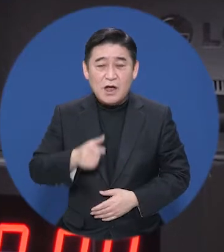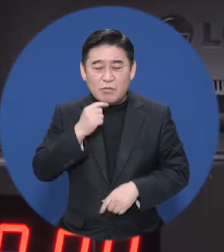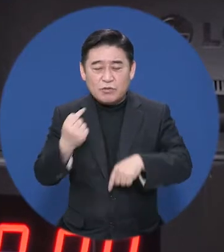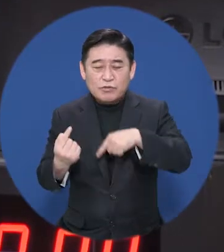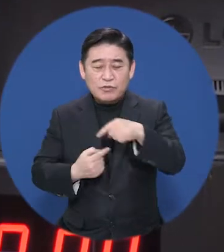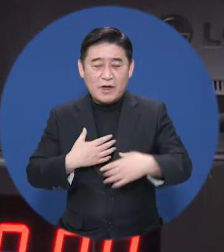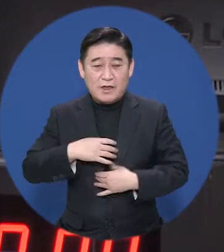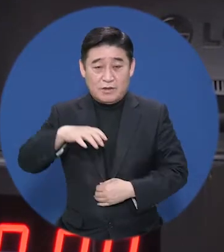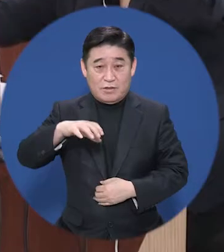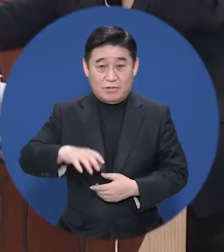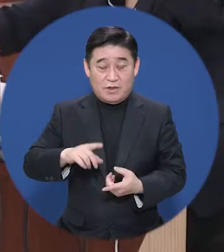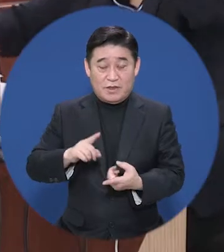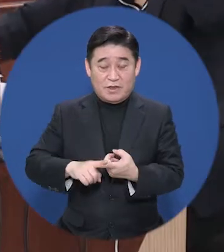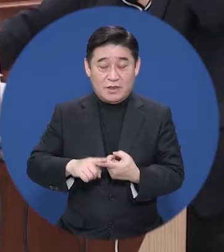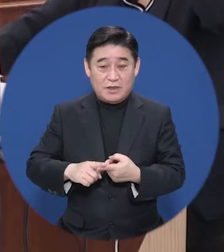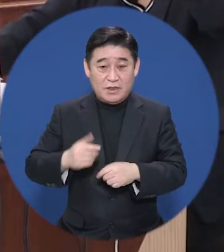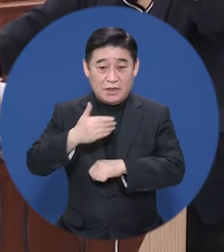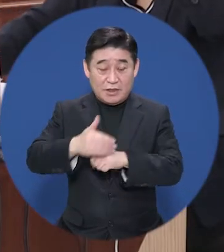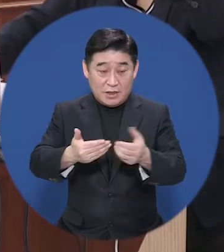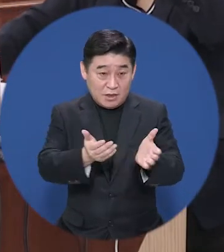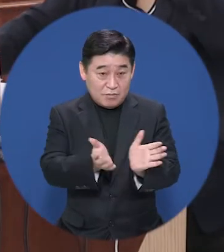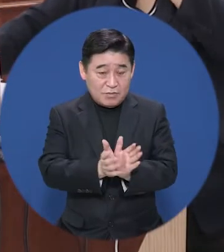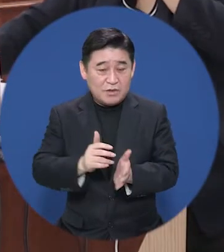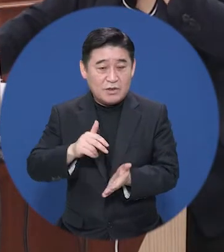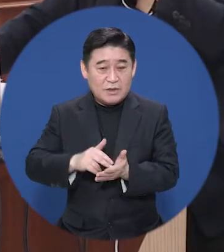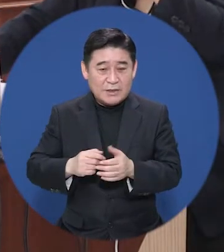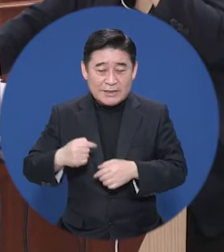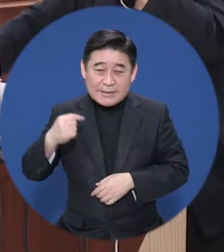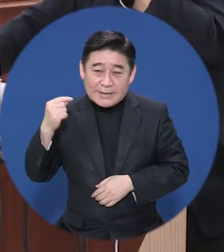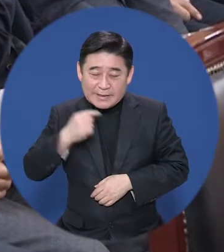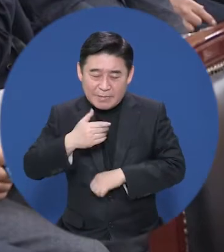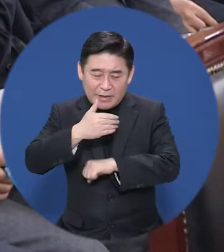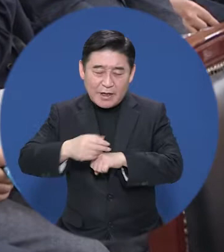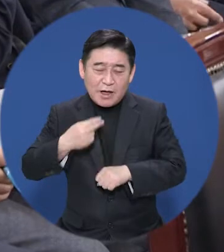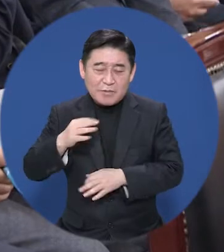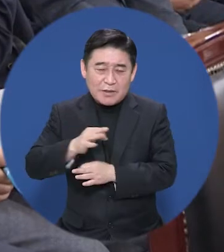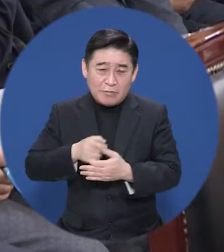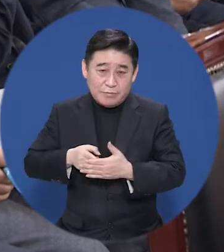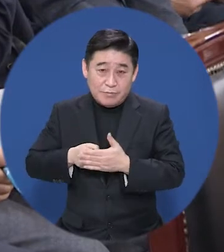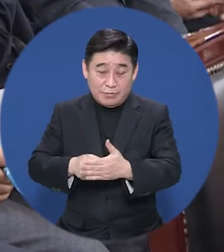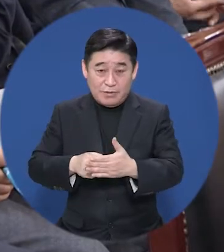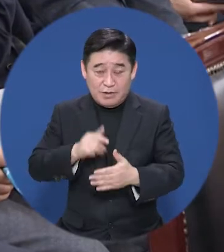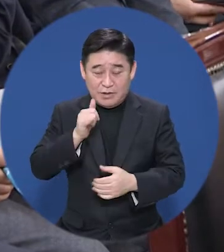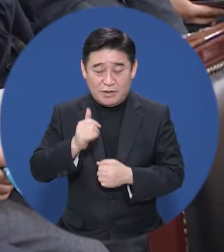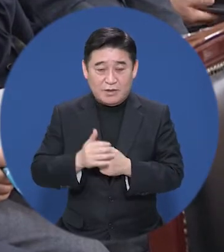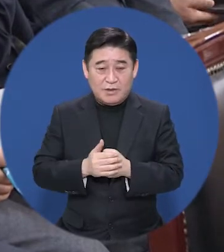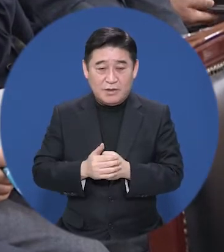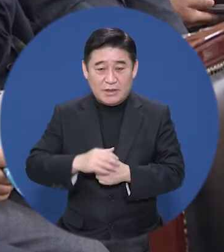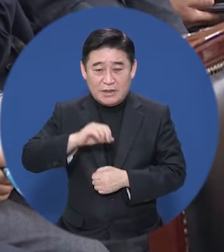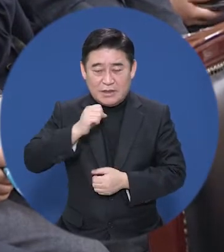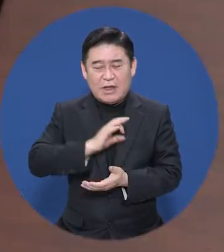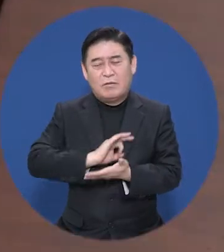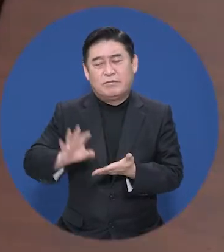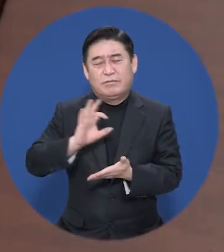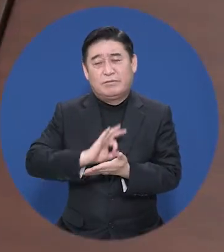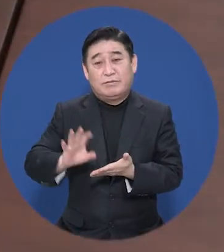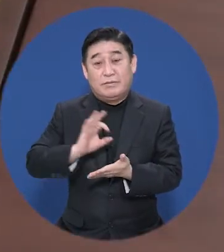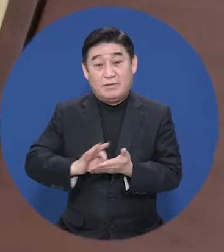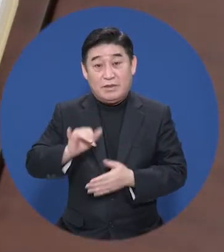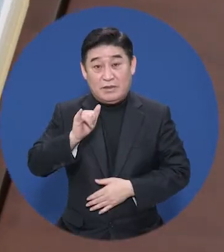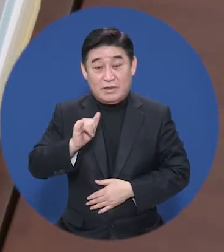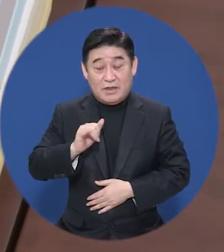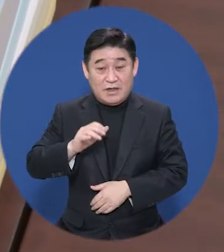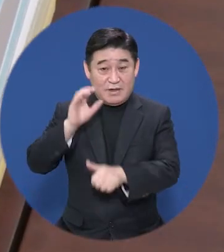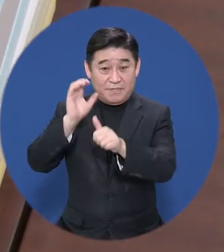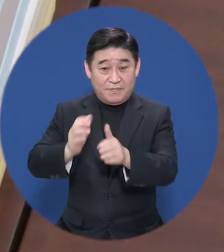물순환 안전국에 대해서는 기획부서로서 치밀한 계획 없이 사업을 진행함으로 인해 예산이 방만하게 운영되고